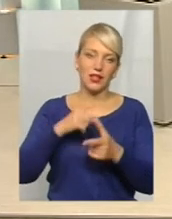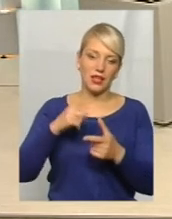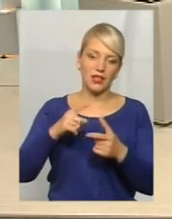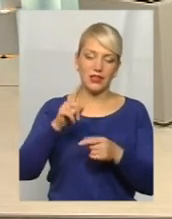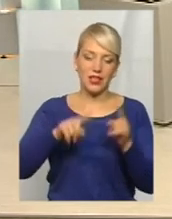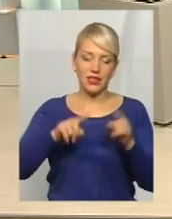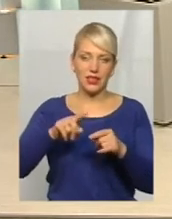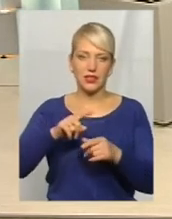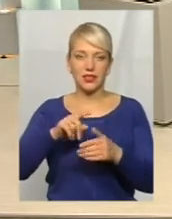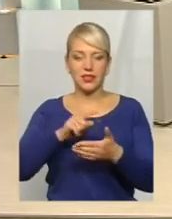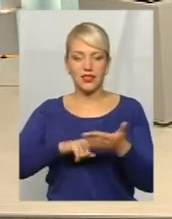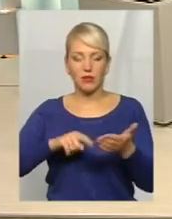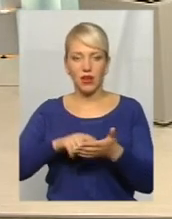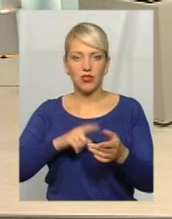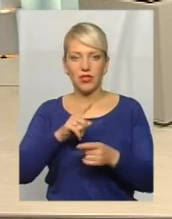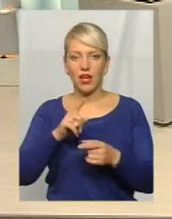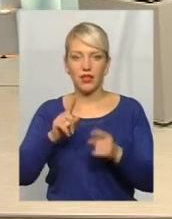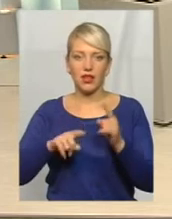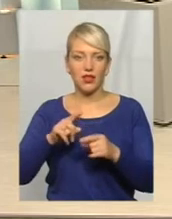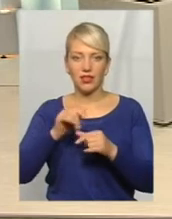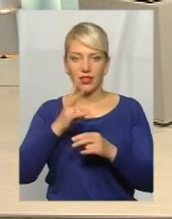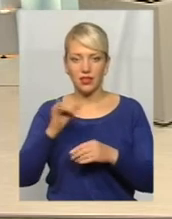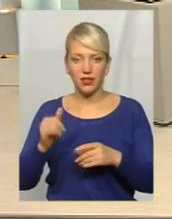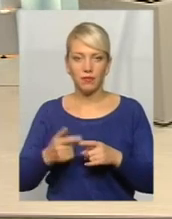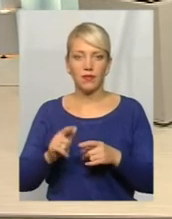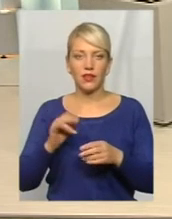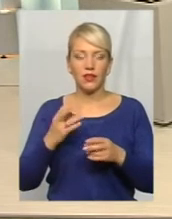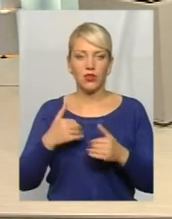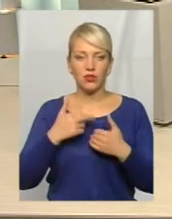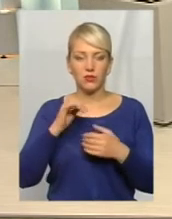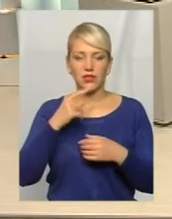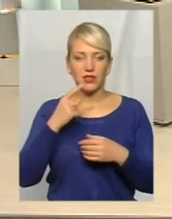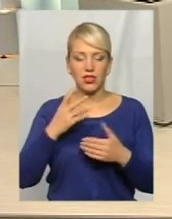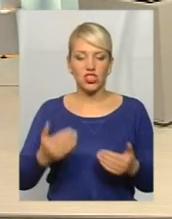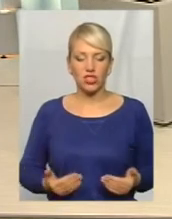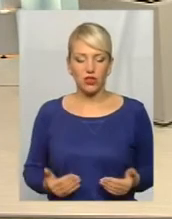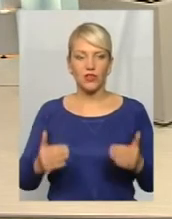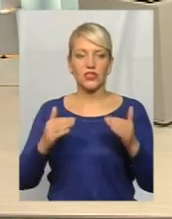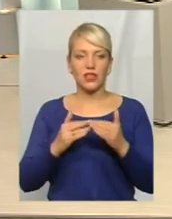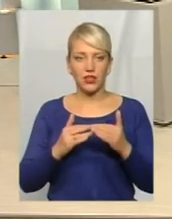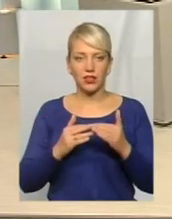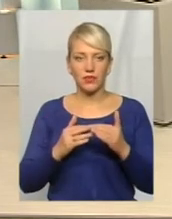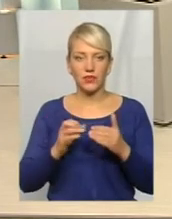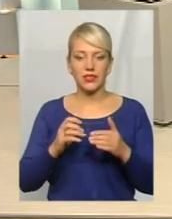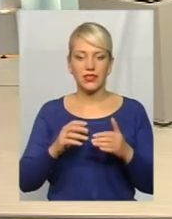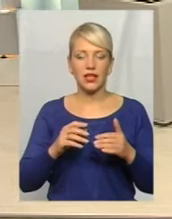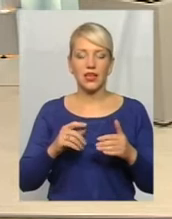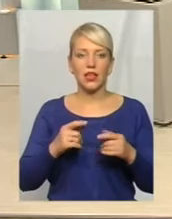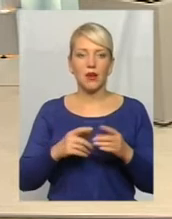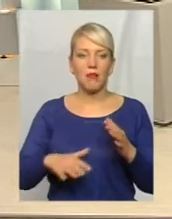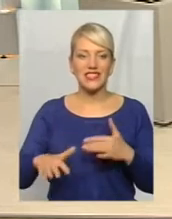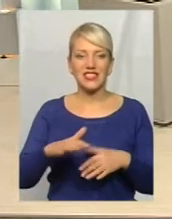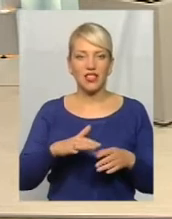знімаються. Тут хотів би зазначити, що треба працювати з житловим сектором, тим житловим масивом, і ті люди, які